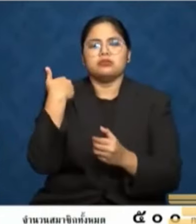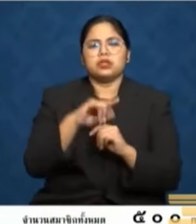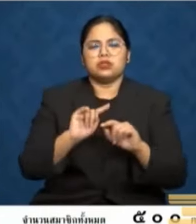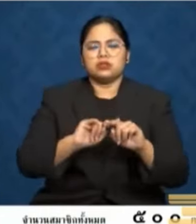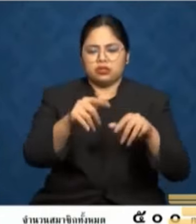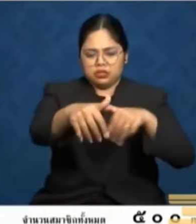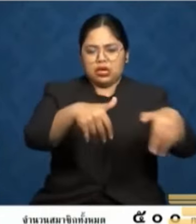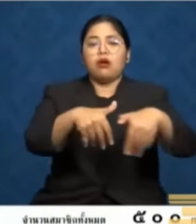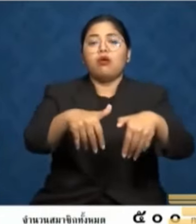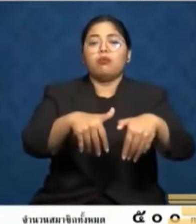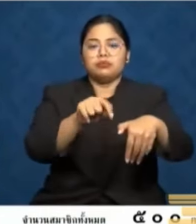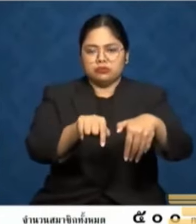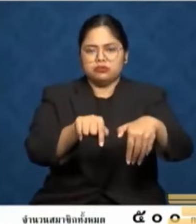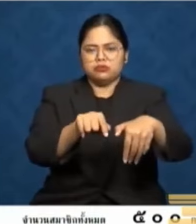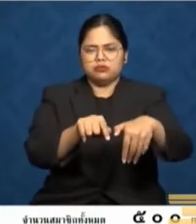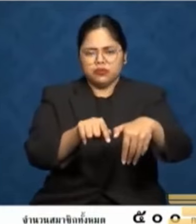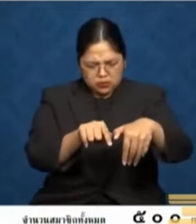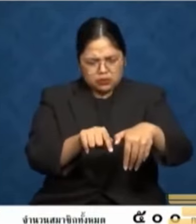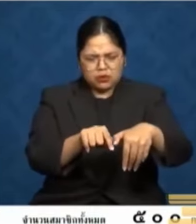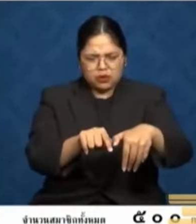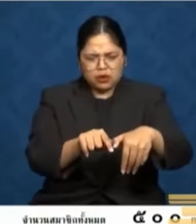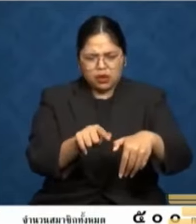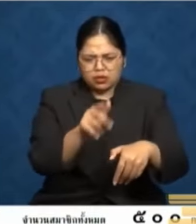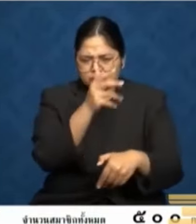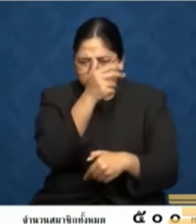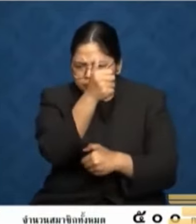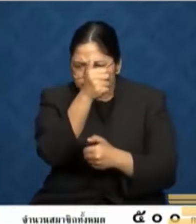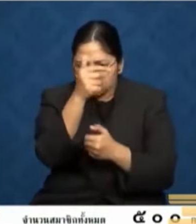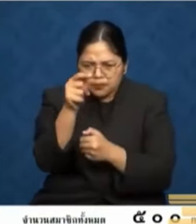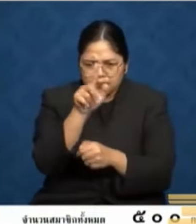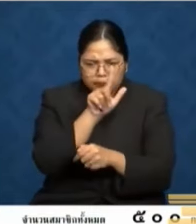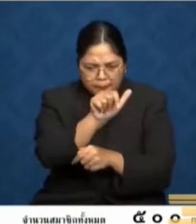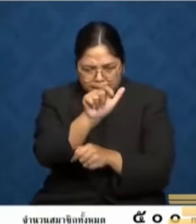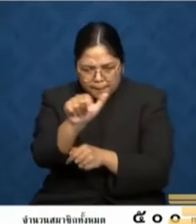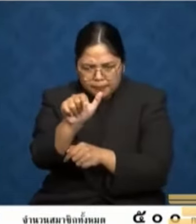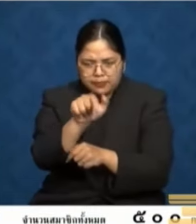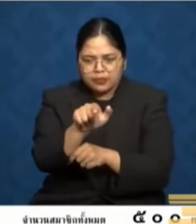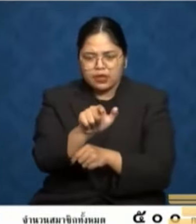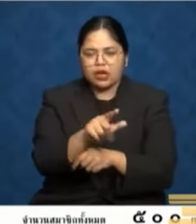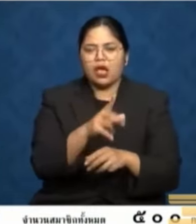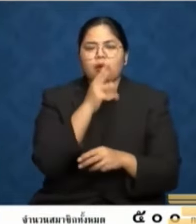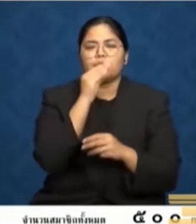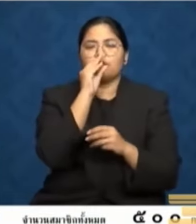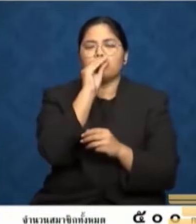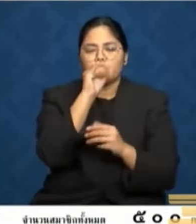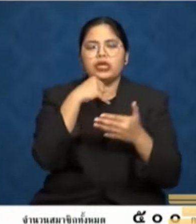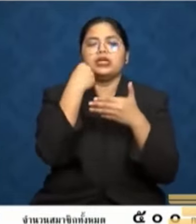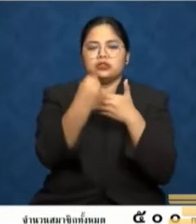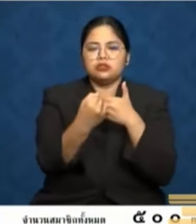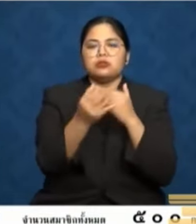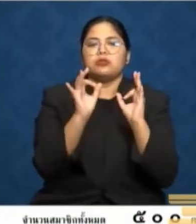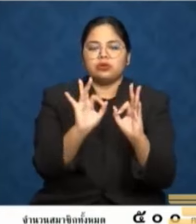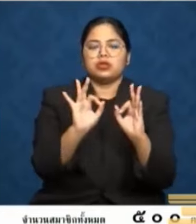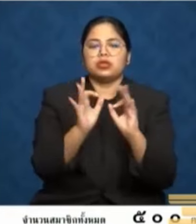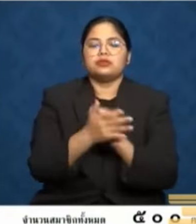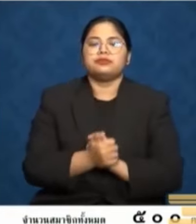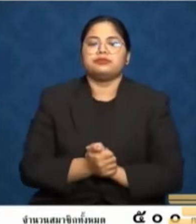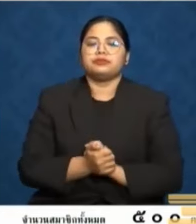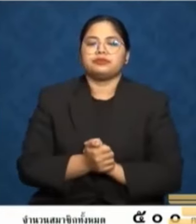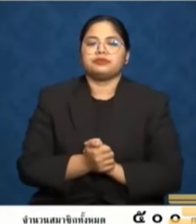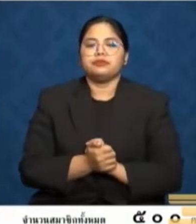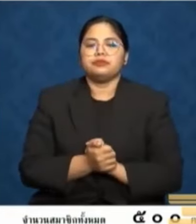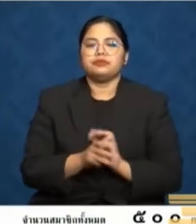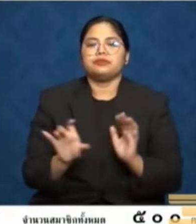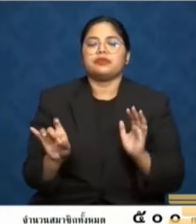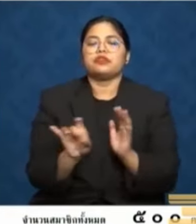สังคมนะครับตั้งข้อสังเกตไว้ก็ให้ท่านพูดให้จบถ้าท่านจะมีข้อตัวแยนก็เชิญนะครับจบครับคำ